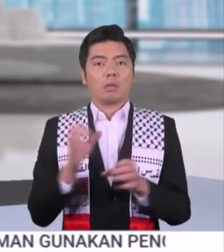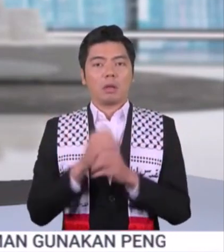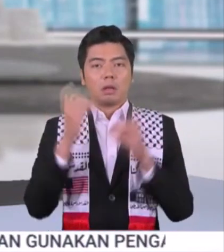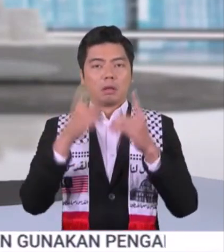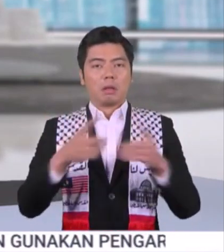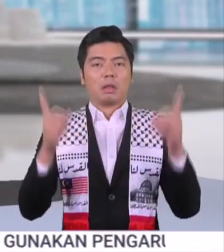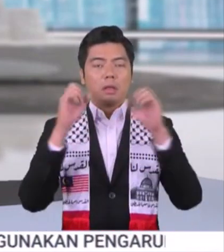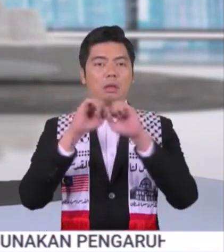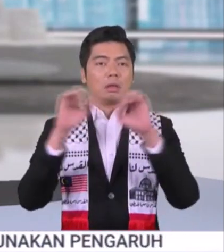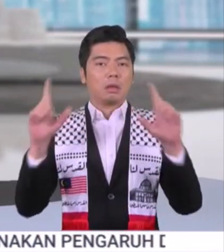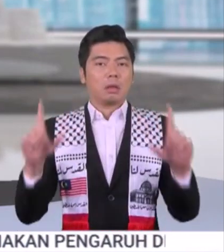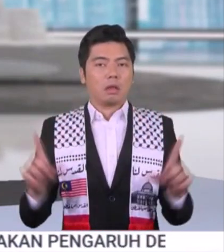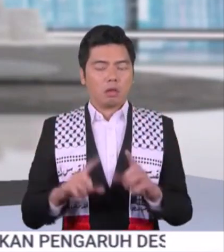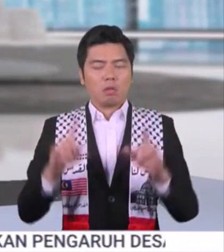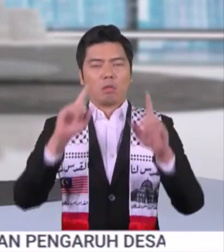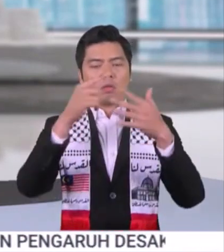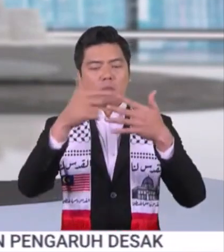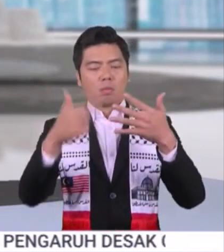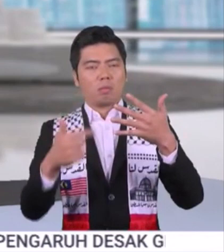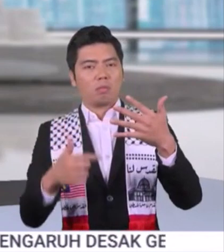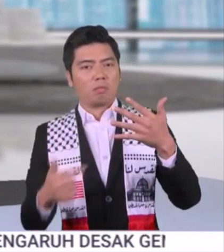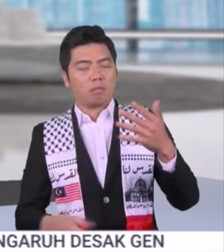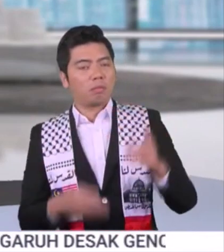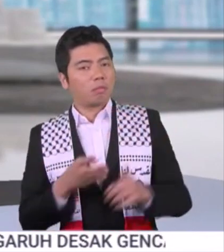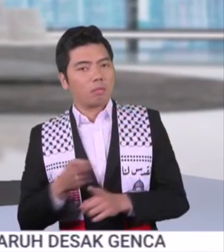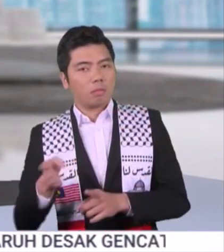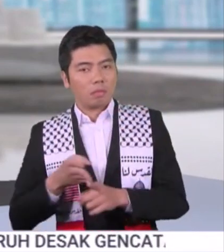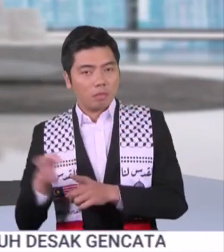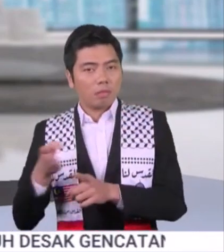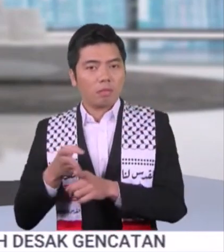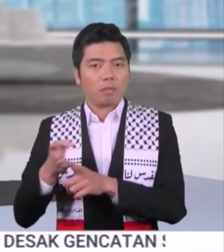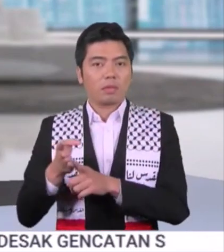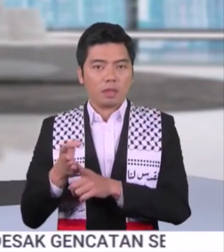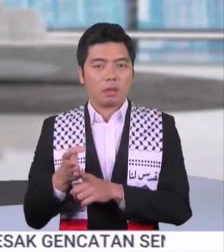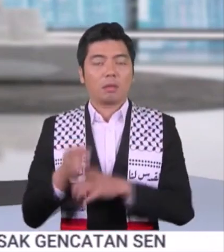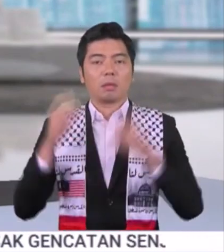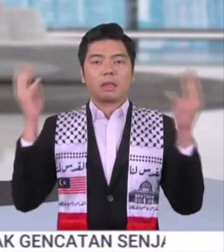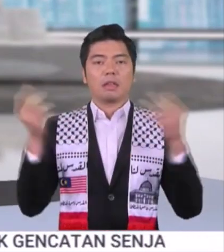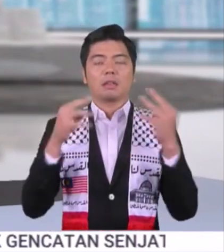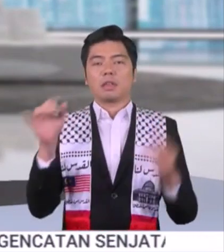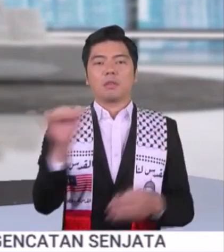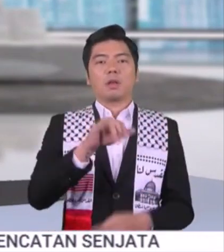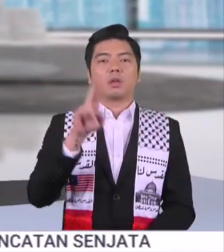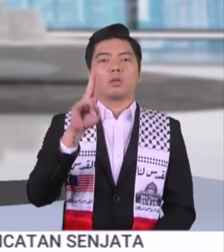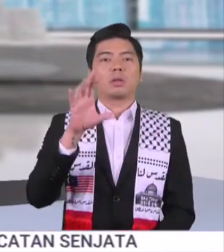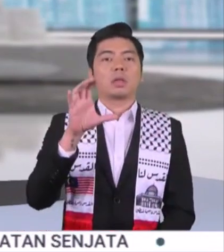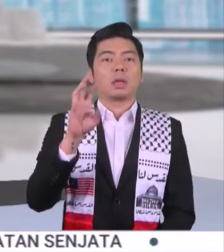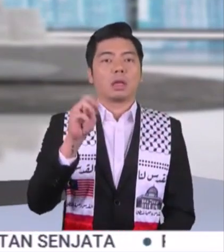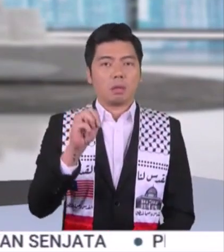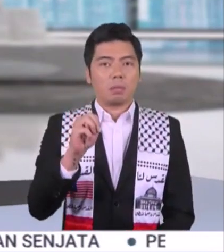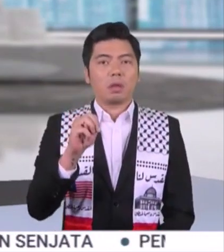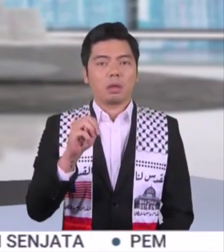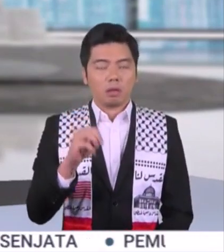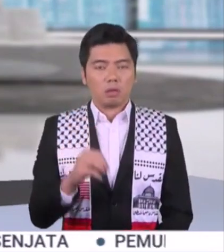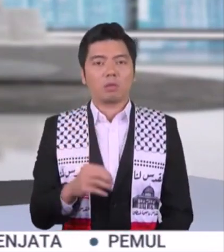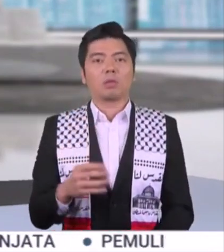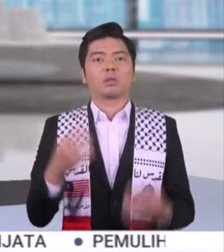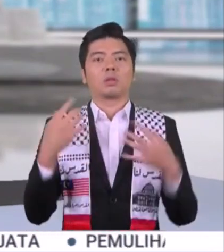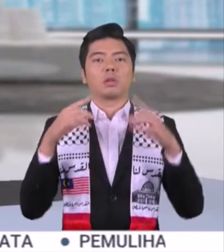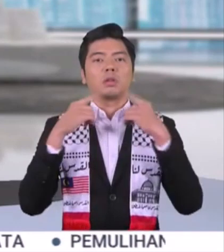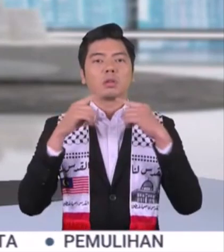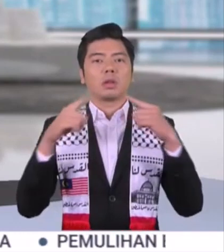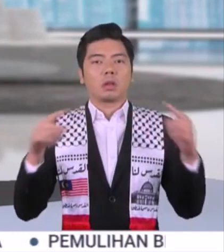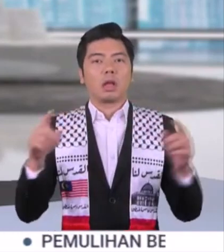dan sijil merangkumi pelbagai bidang masing-masing pada Majlis yang sama ucm turut memperkenalkan anugerah